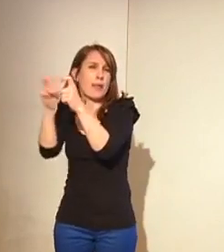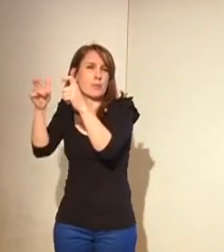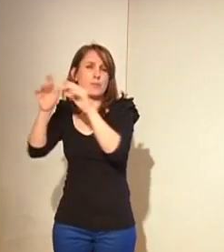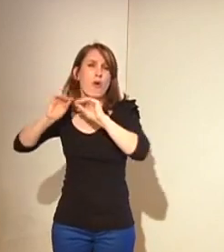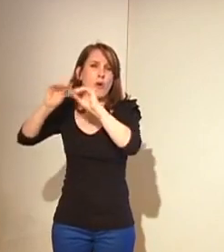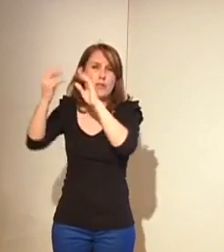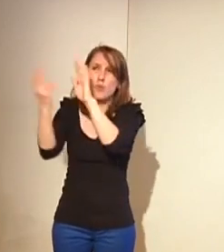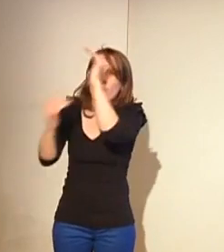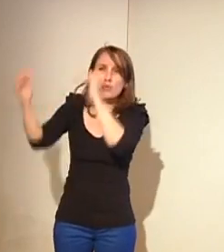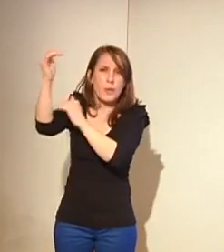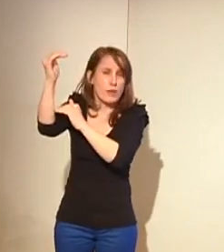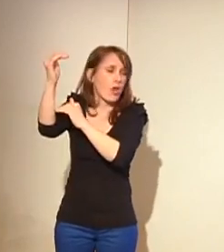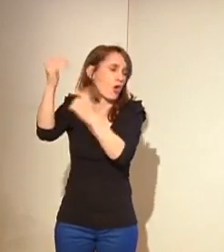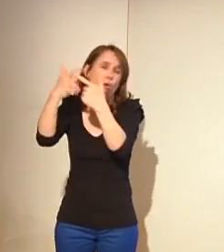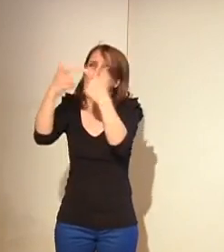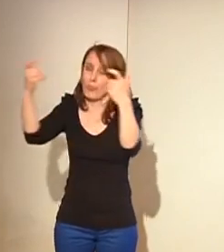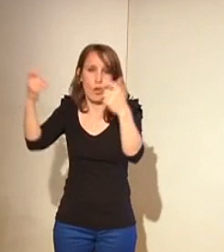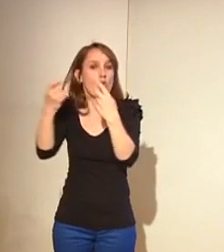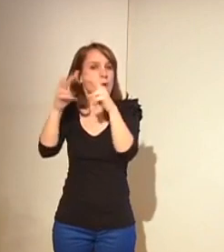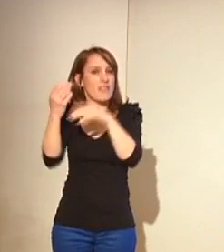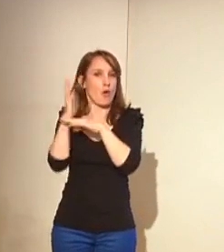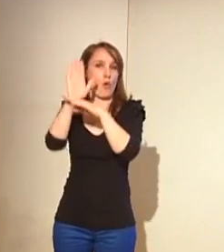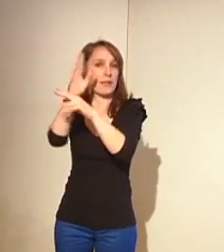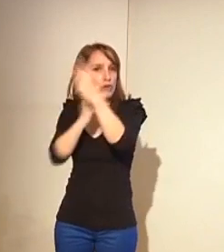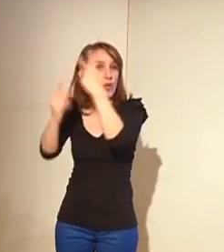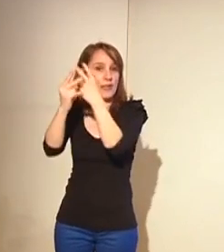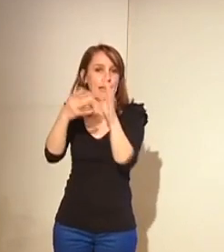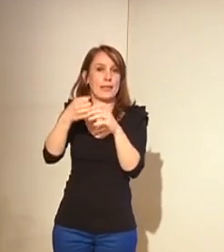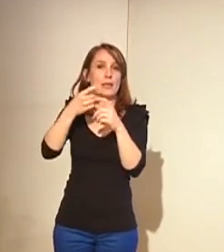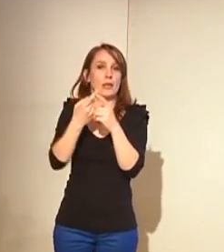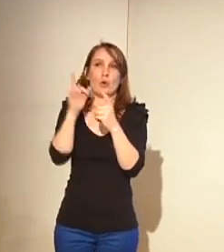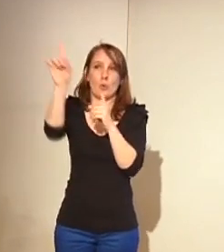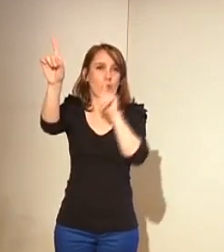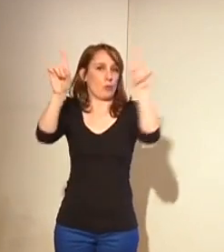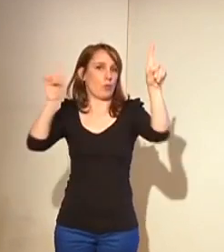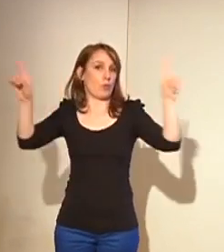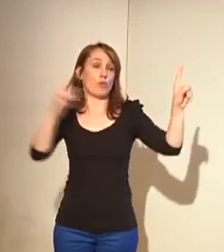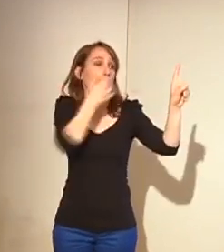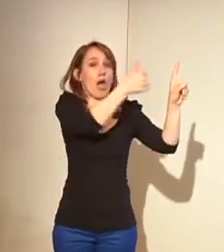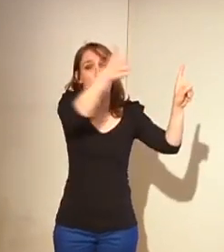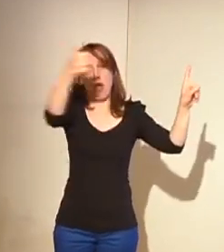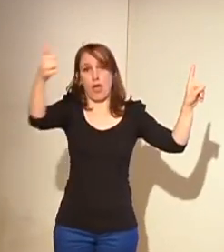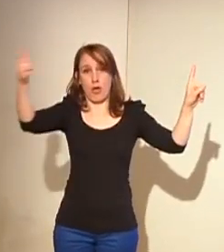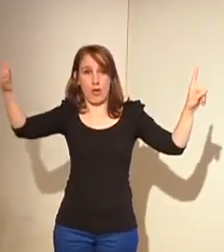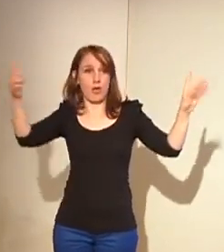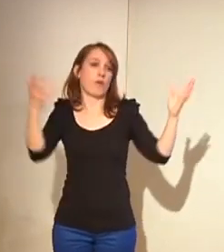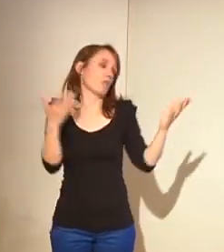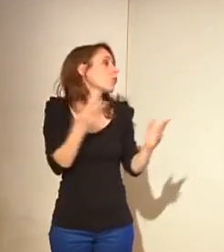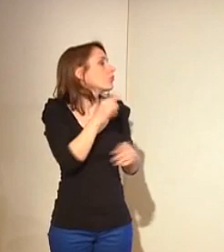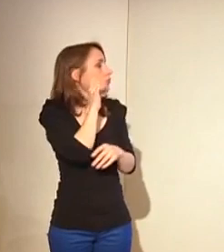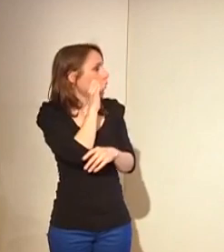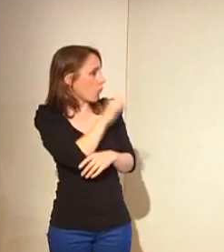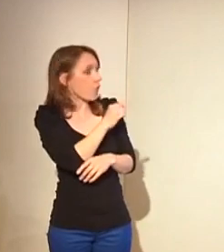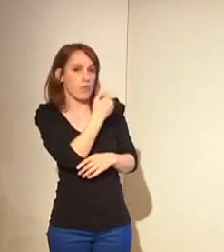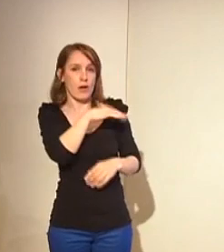supérieur où la ville est représentée et sous la plupart du temps avec un seul siège c'est vous qui avez la responsabilité